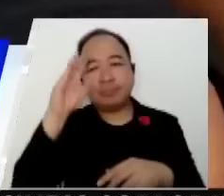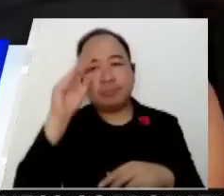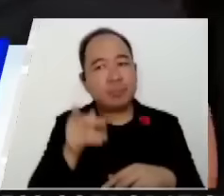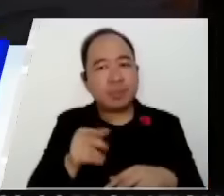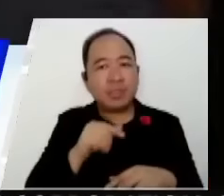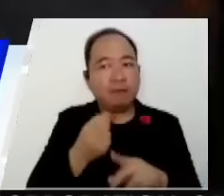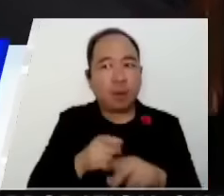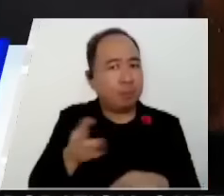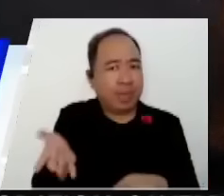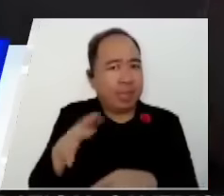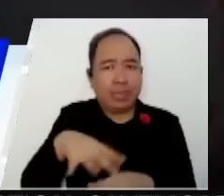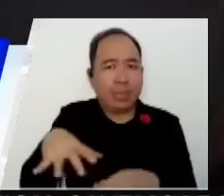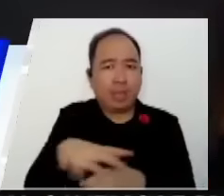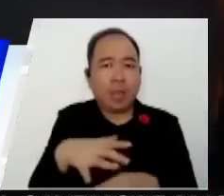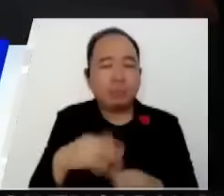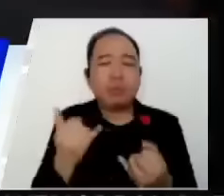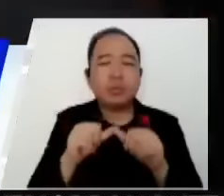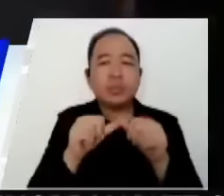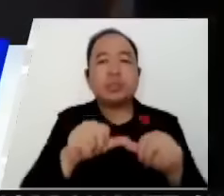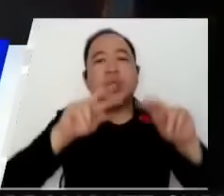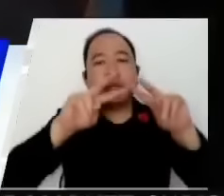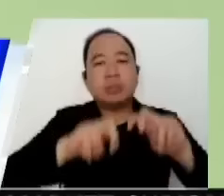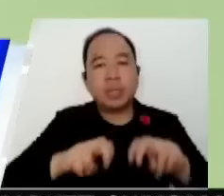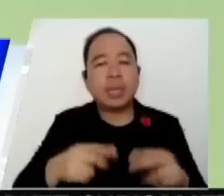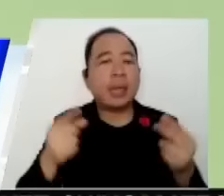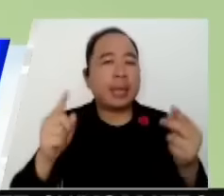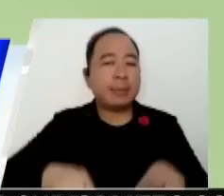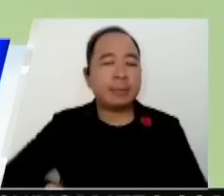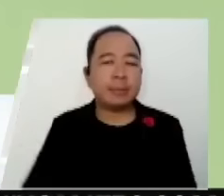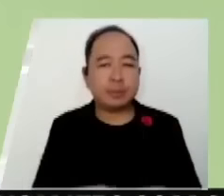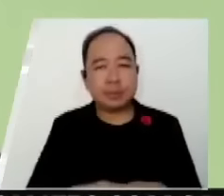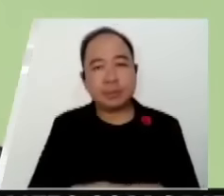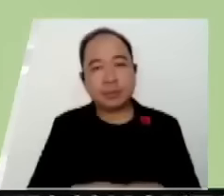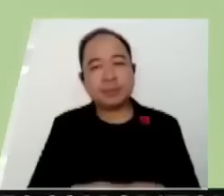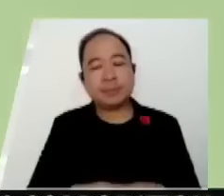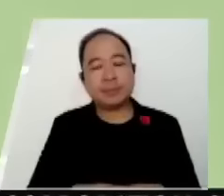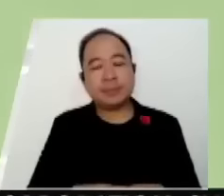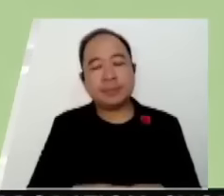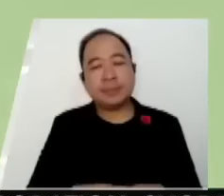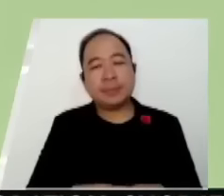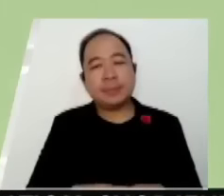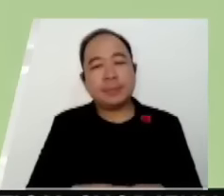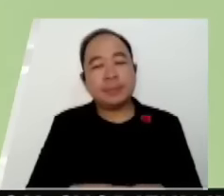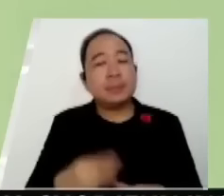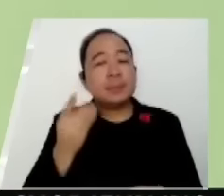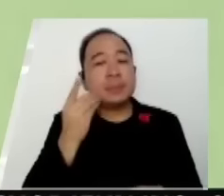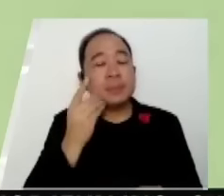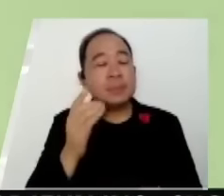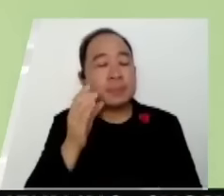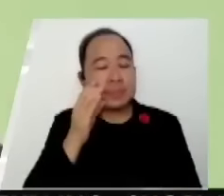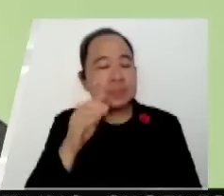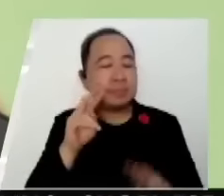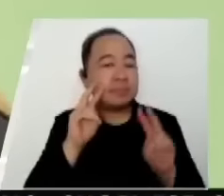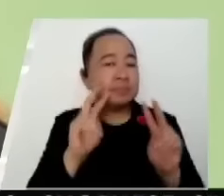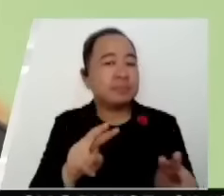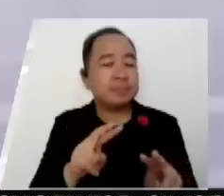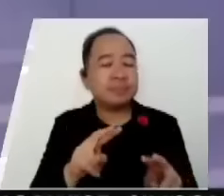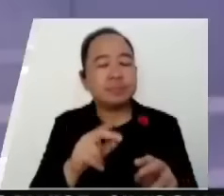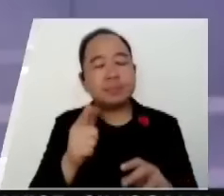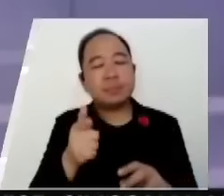ang imbestigasyon sa insidente. Para sa GMA Integrated News, Darlene Kay, Nakatutok, 24 Oras.